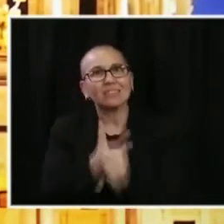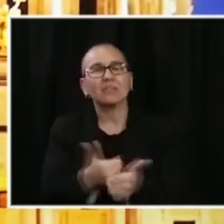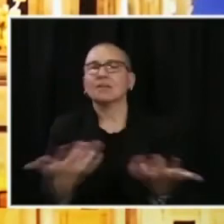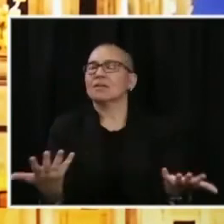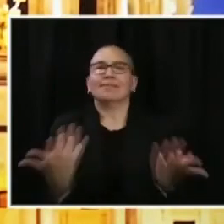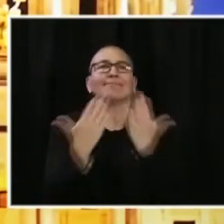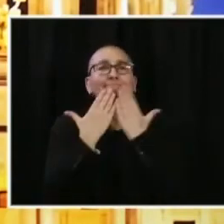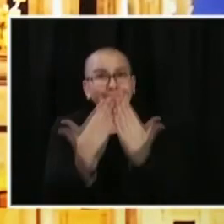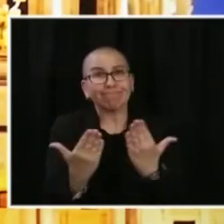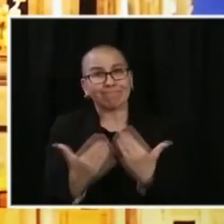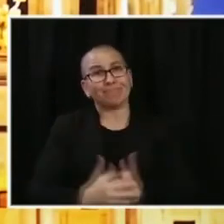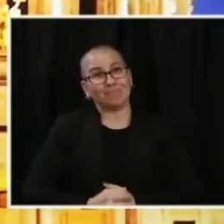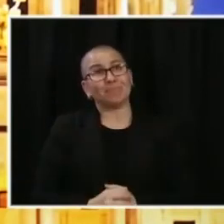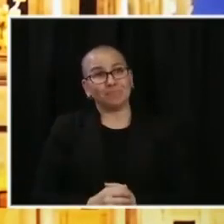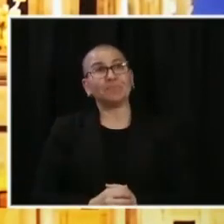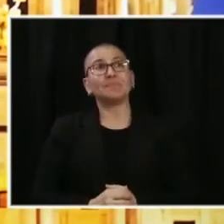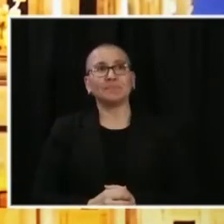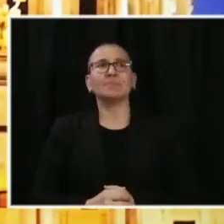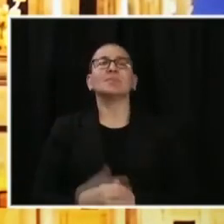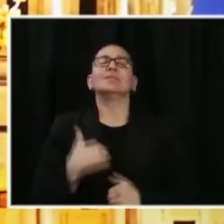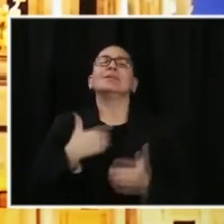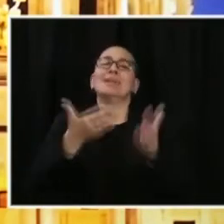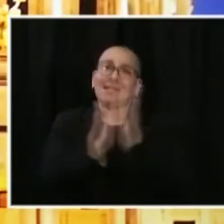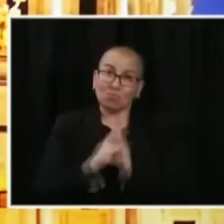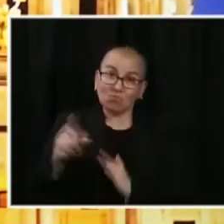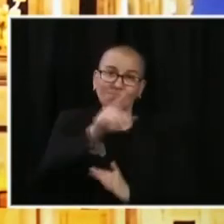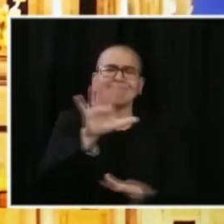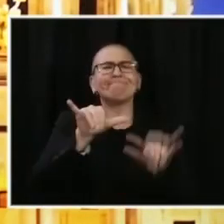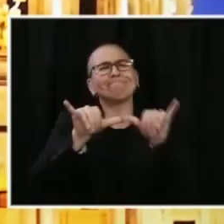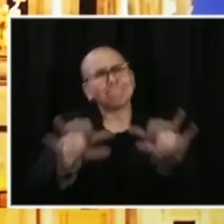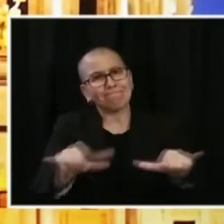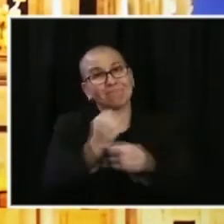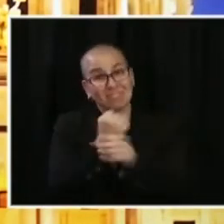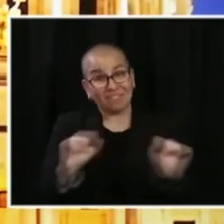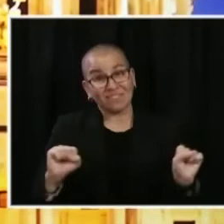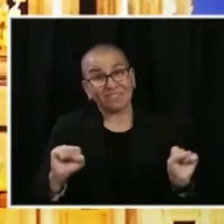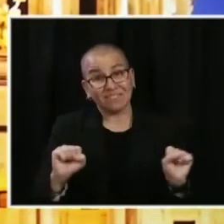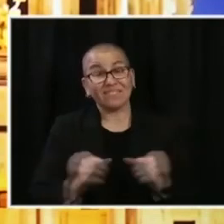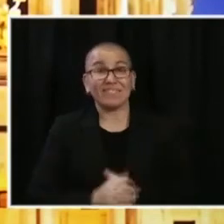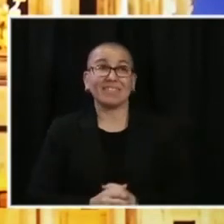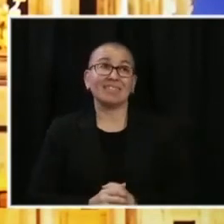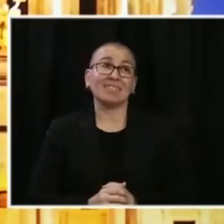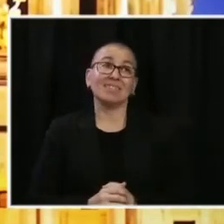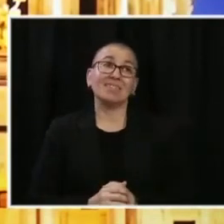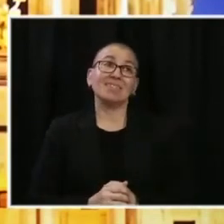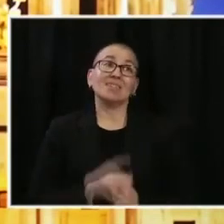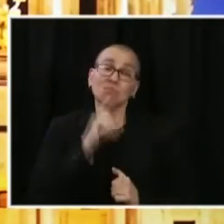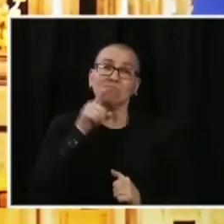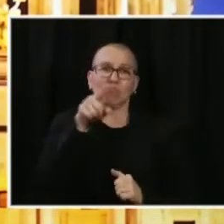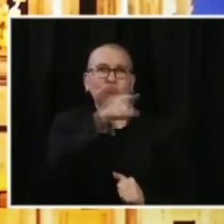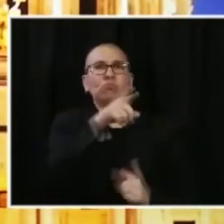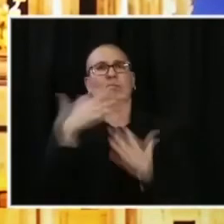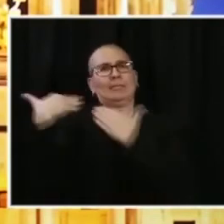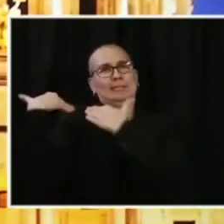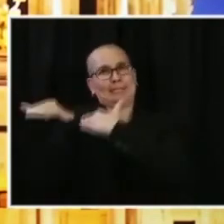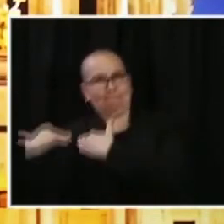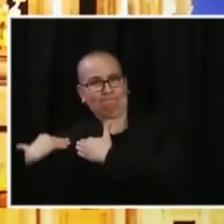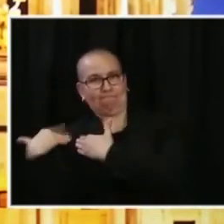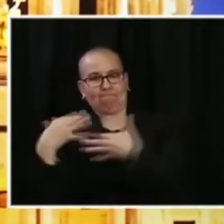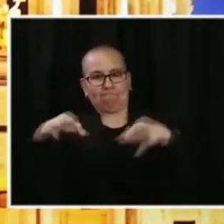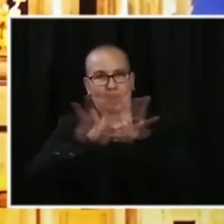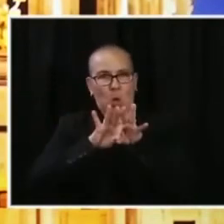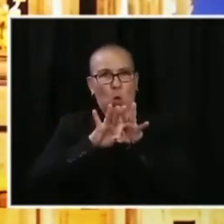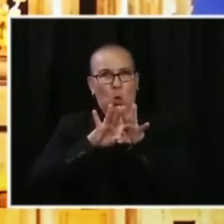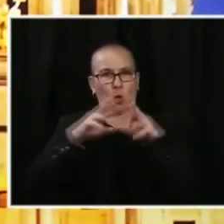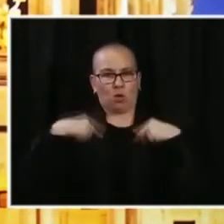nên ưu lên tới, nên tao bá tao chế cho nên chỉ xìa. Thế ta sẽ nói cú hai cái đấy nhớ cả mỗi cái nhà sinh. Bây giờ hai cái cho nên, nhớ